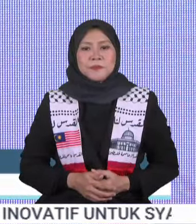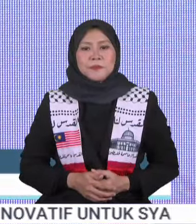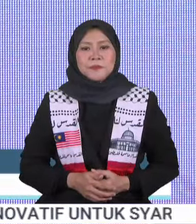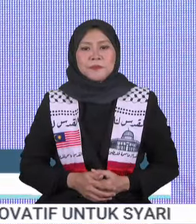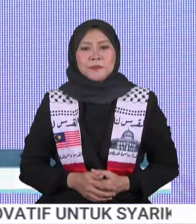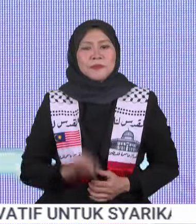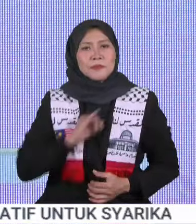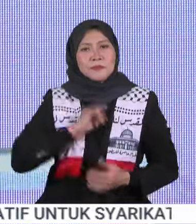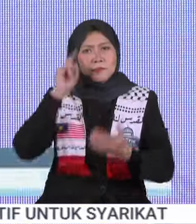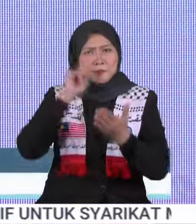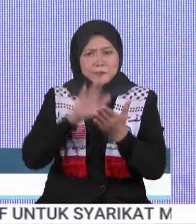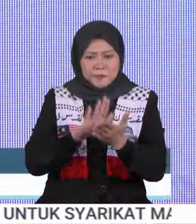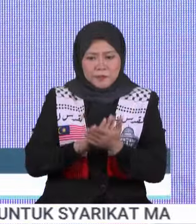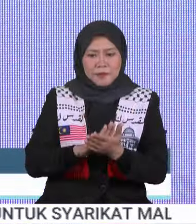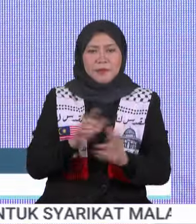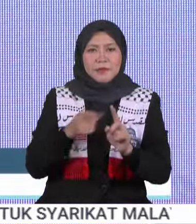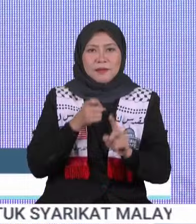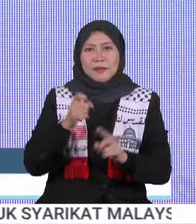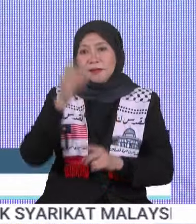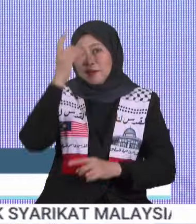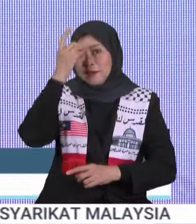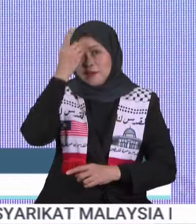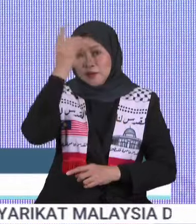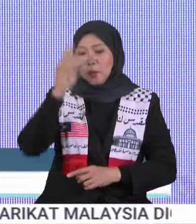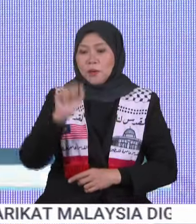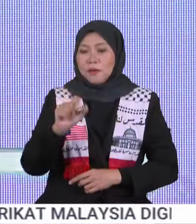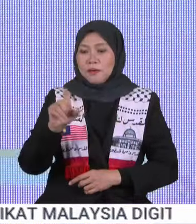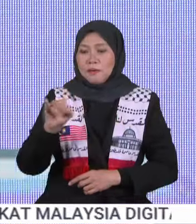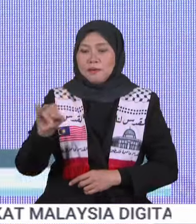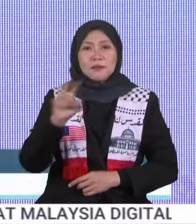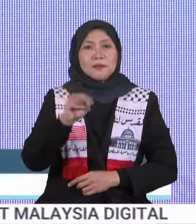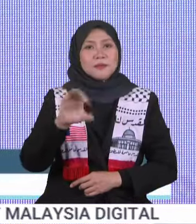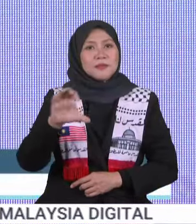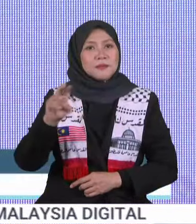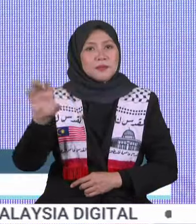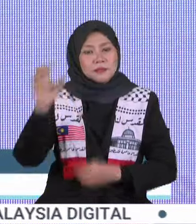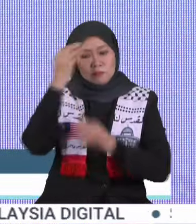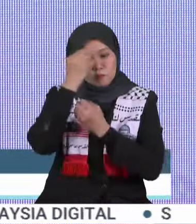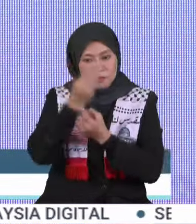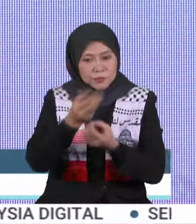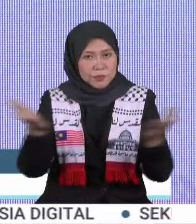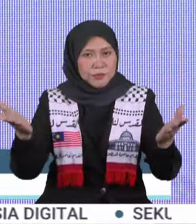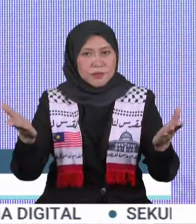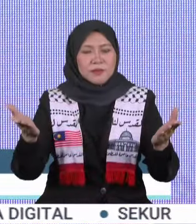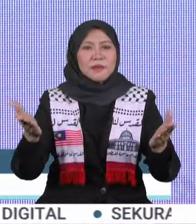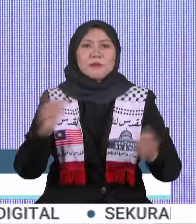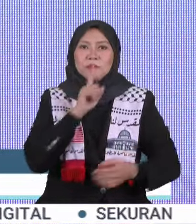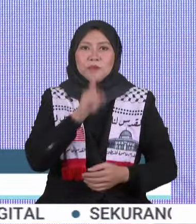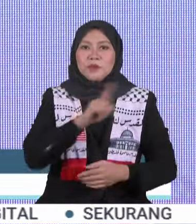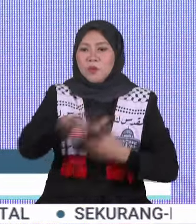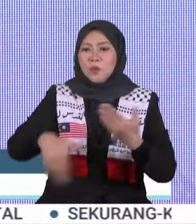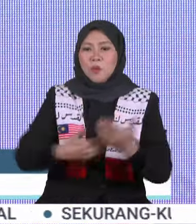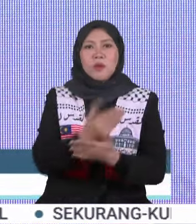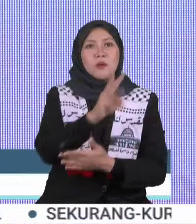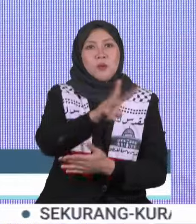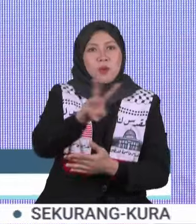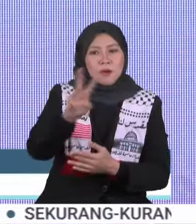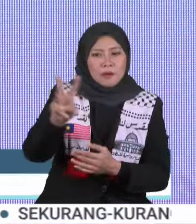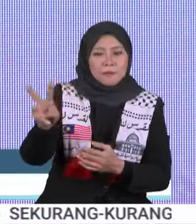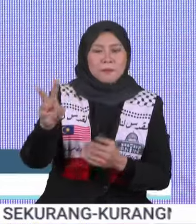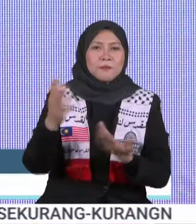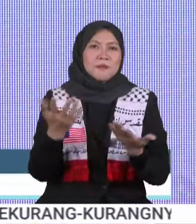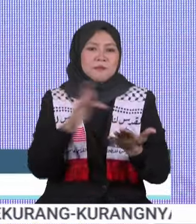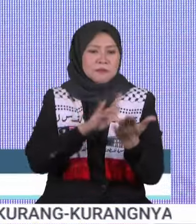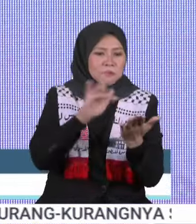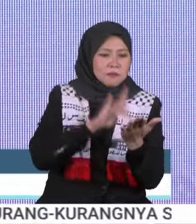Saya percaya Dato' Ali daripada MCMC akan sampaikan untuk pastikan semua platform, bukan hanya